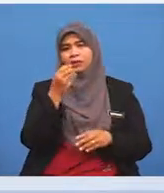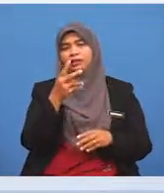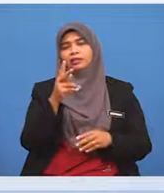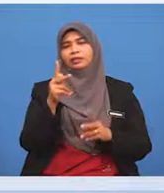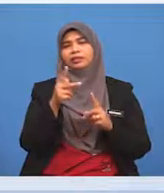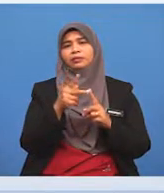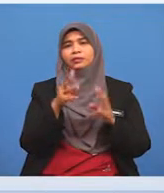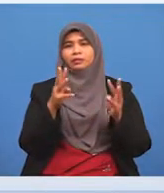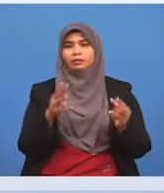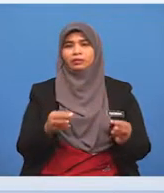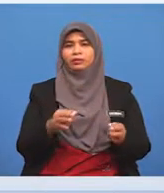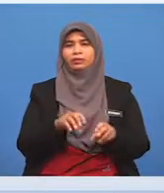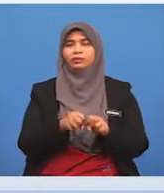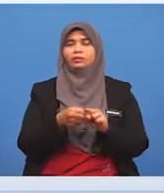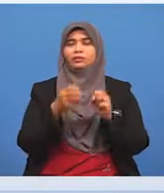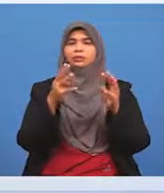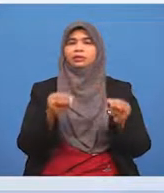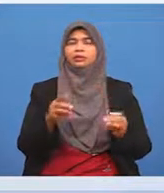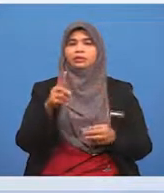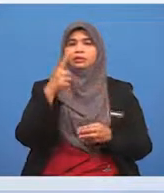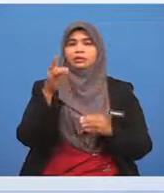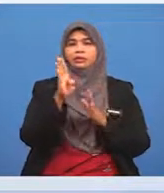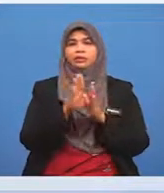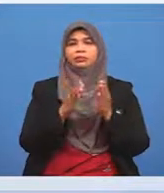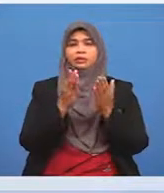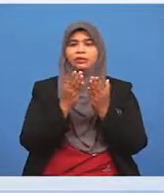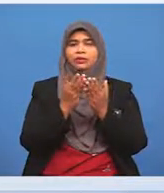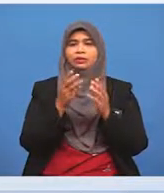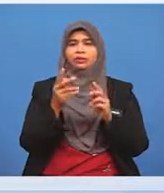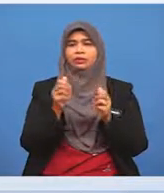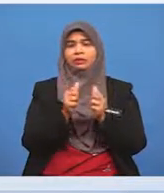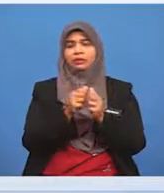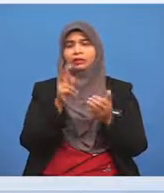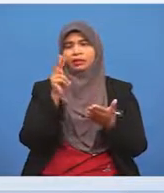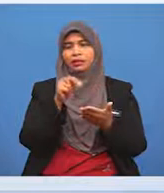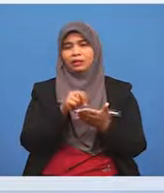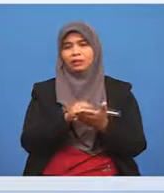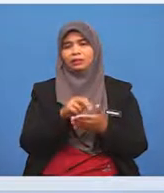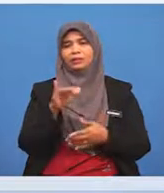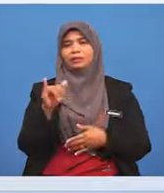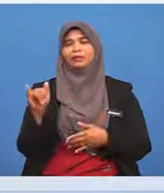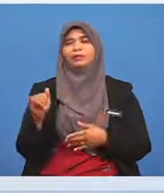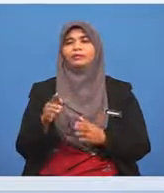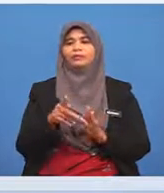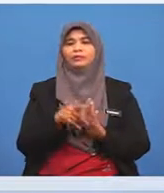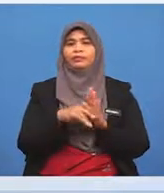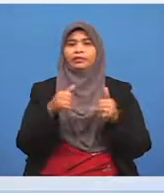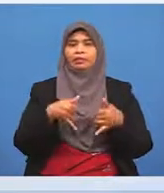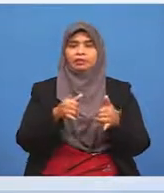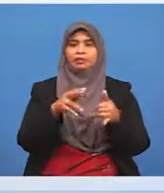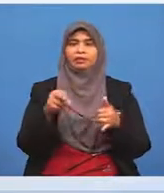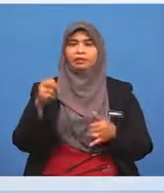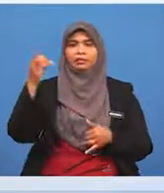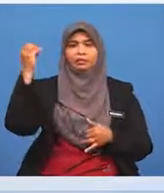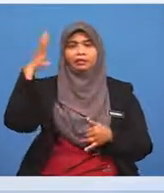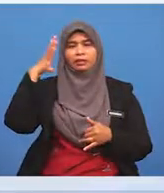ketiga, perjalanan matahari dan bulan mengikut peredarannya yang telah ditetapkan